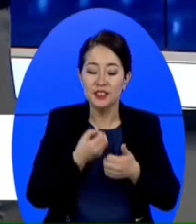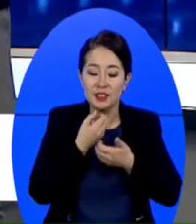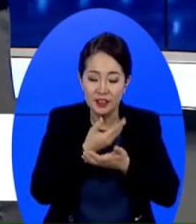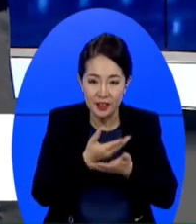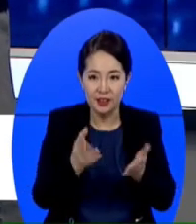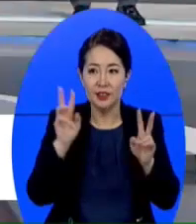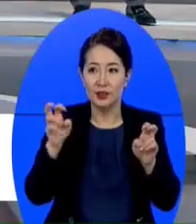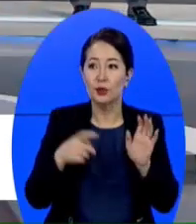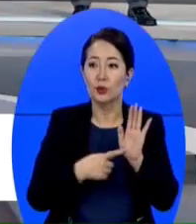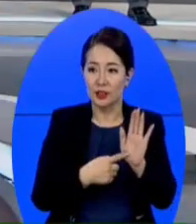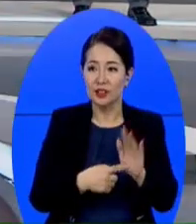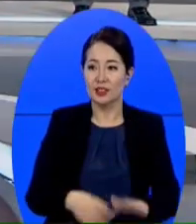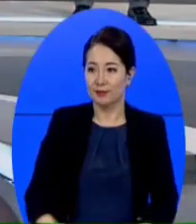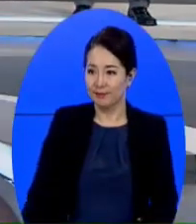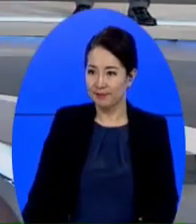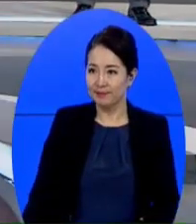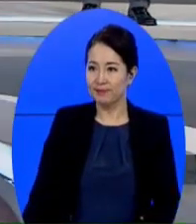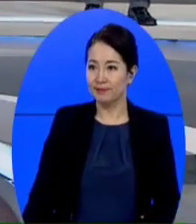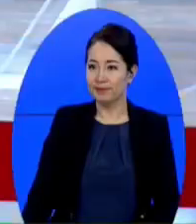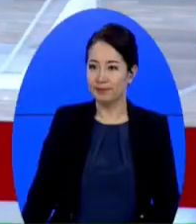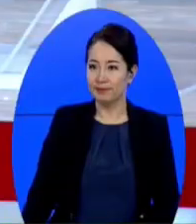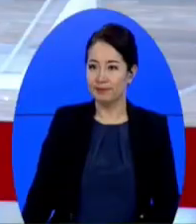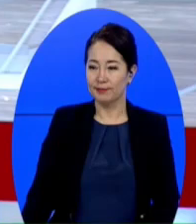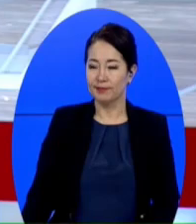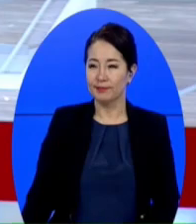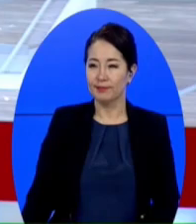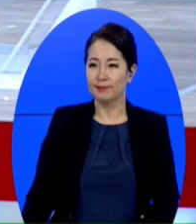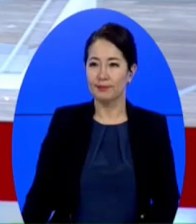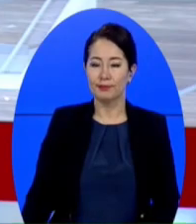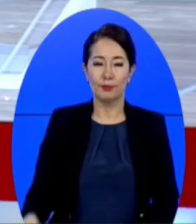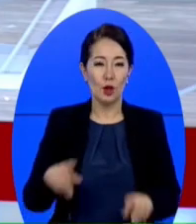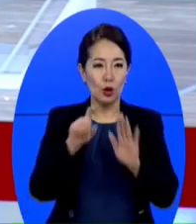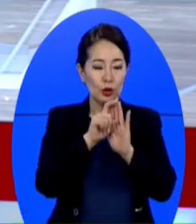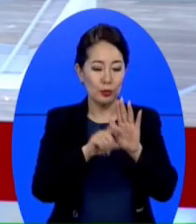бэлтгэлээ. Хөтөлбөр үргэлжилж байна. За сар